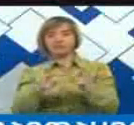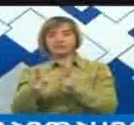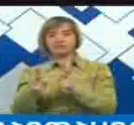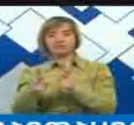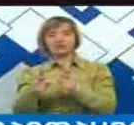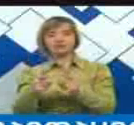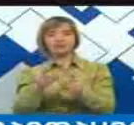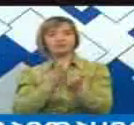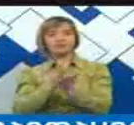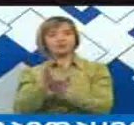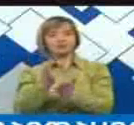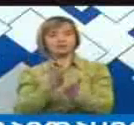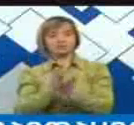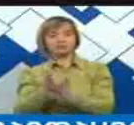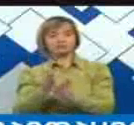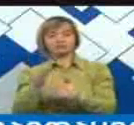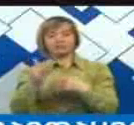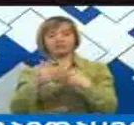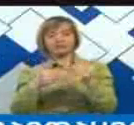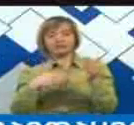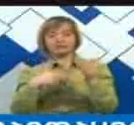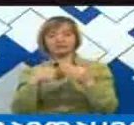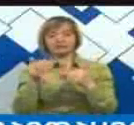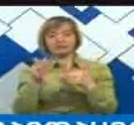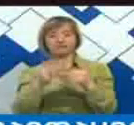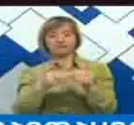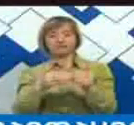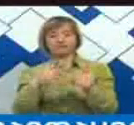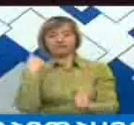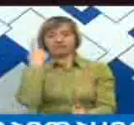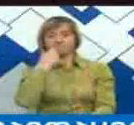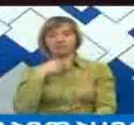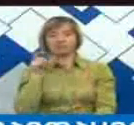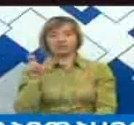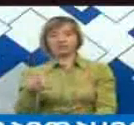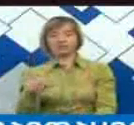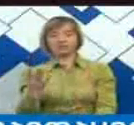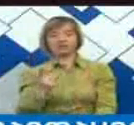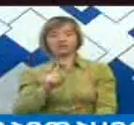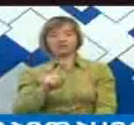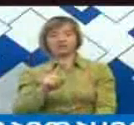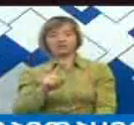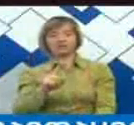კუთხით და პრაქტიკულად პიროვნებას, რომელიც